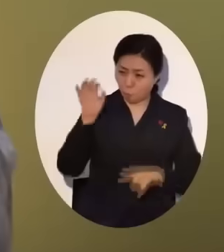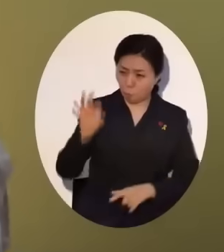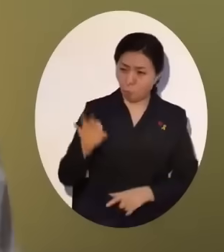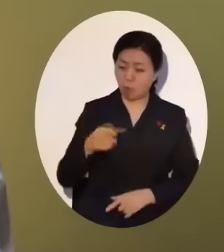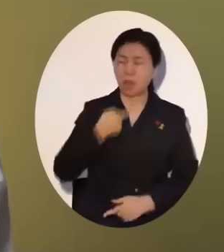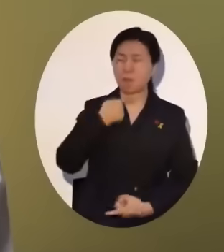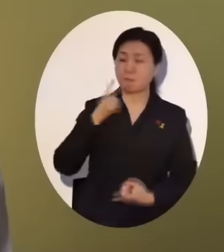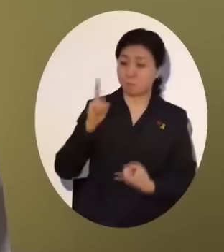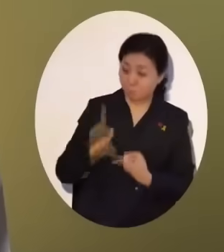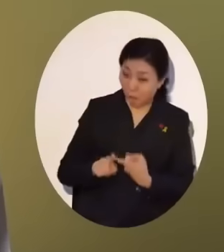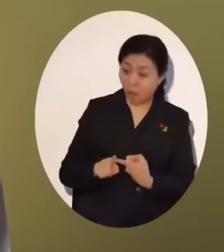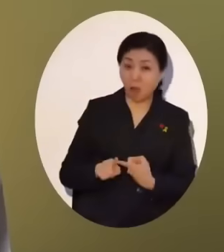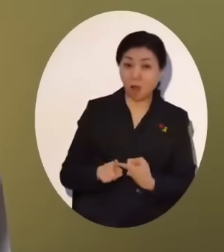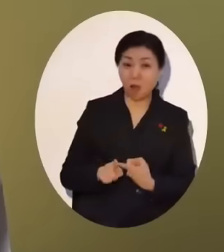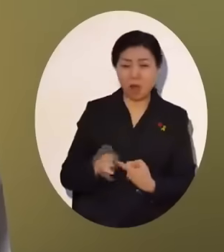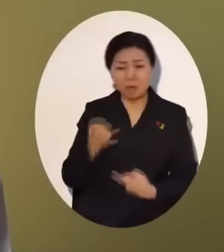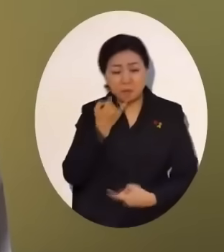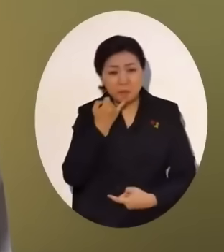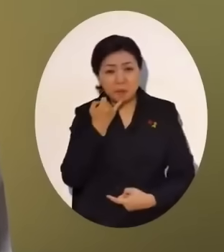지 마음에 들면